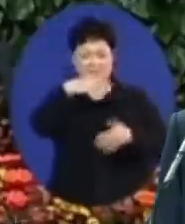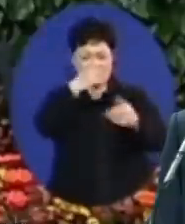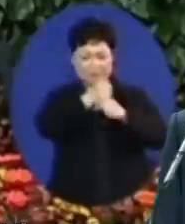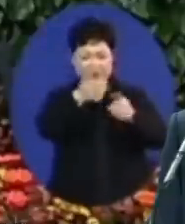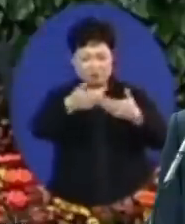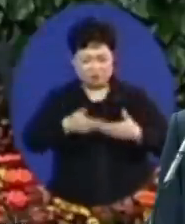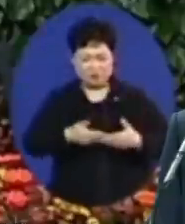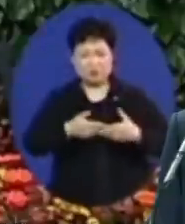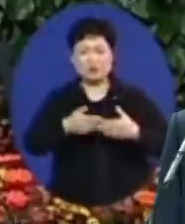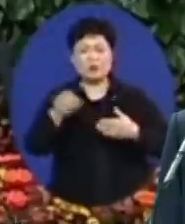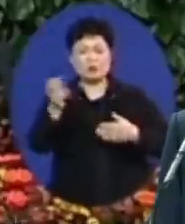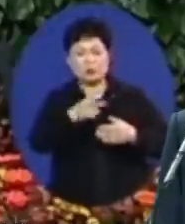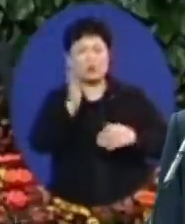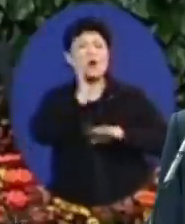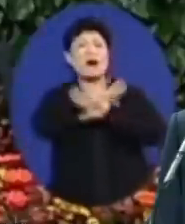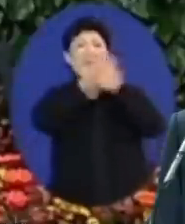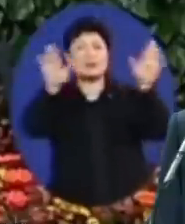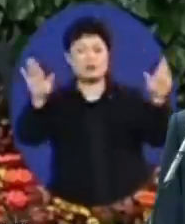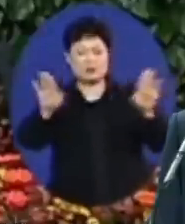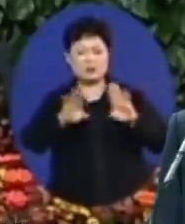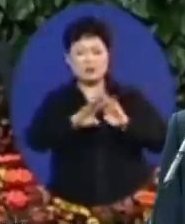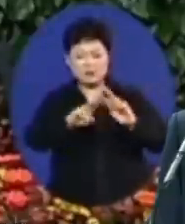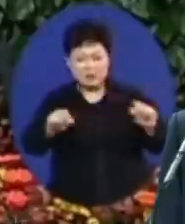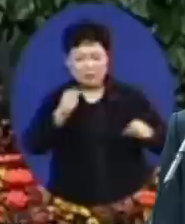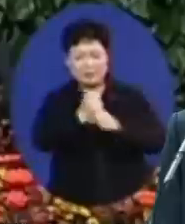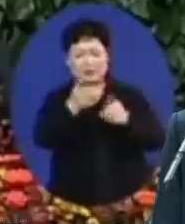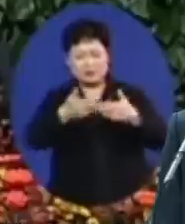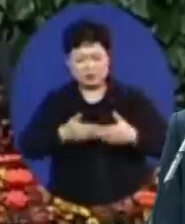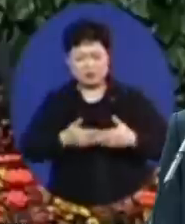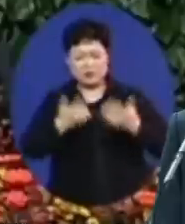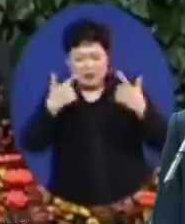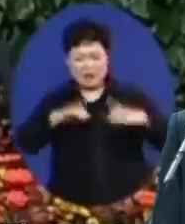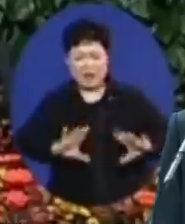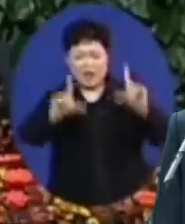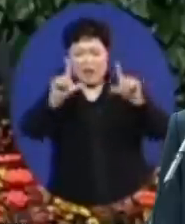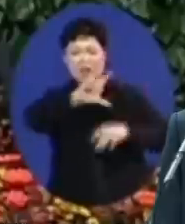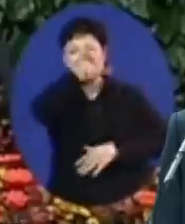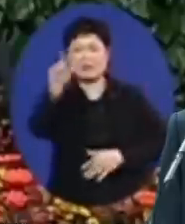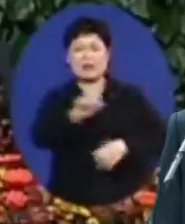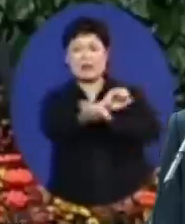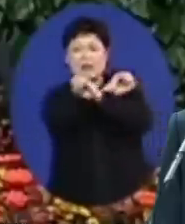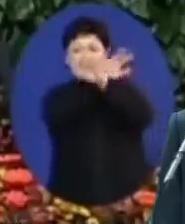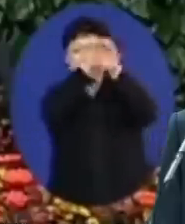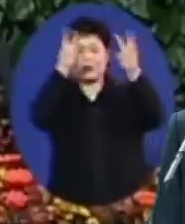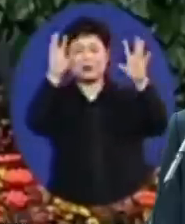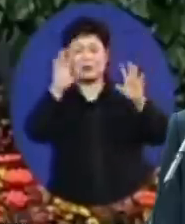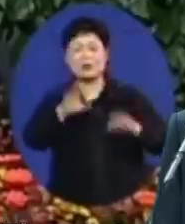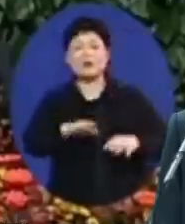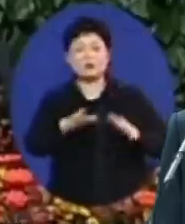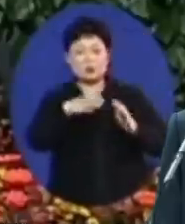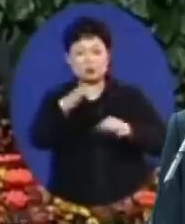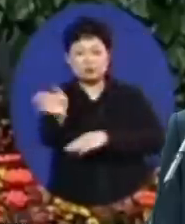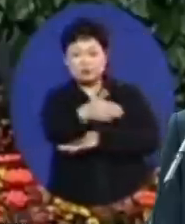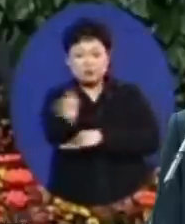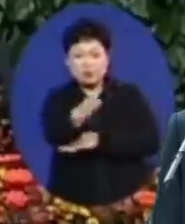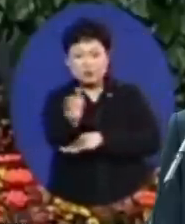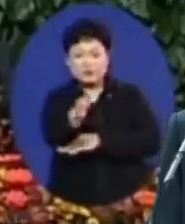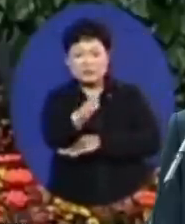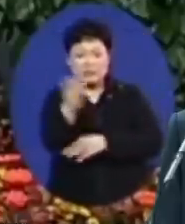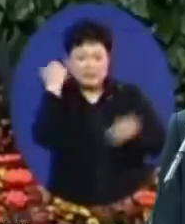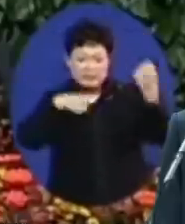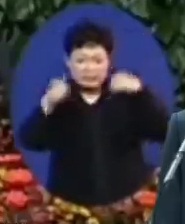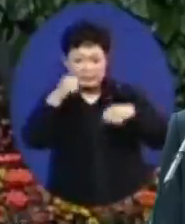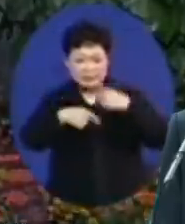궁창을 만드시고 바다를 만드시고 땅과 식물을 만드시고 해와 달별, 새, 물고기, 동물, 사람 큰